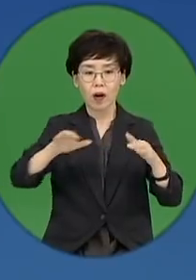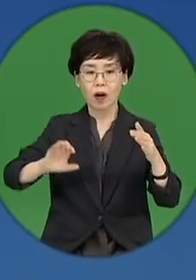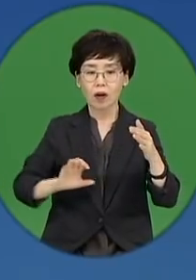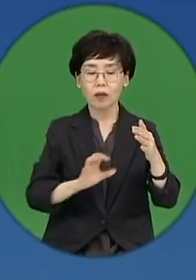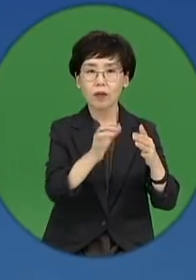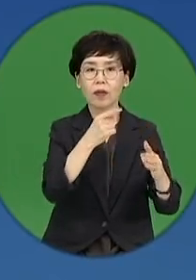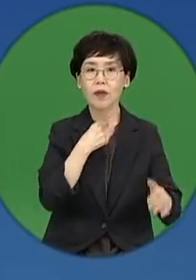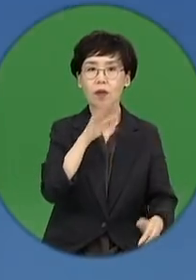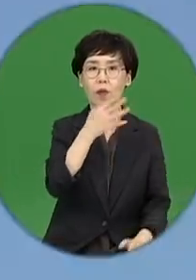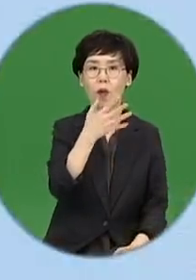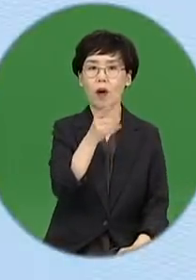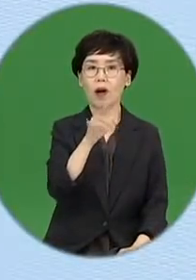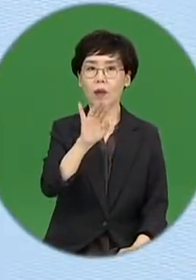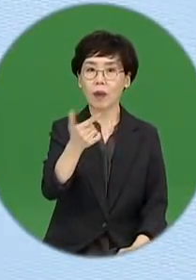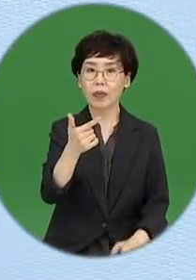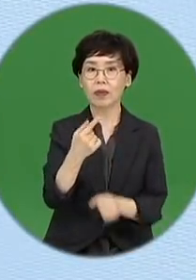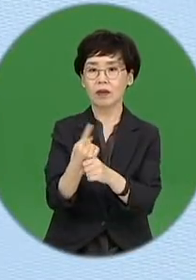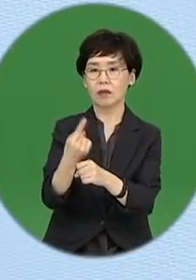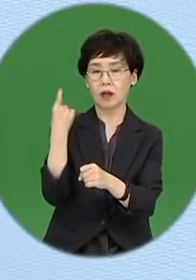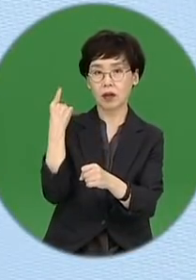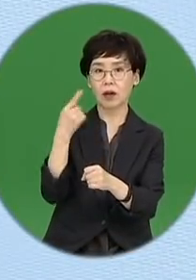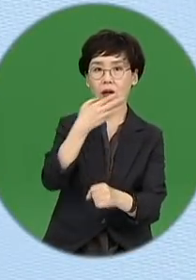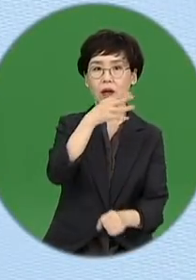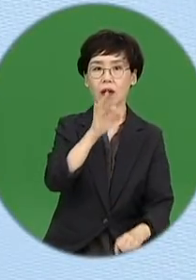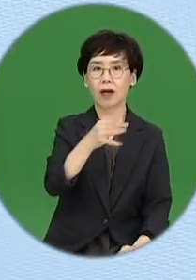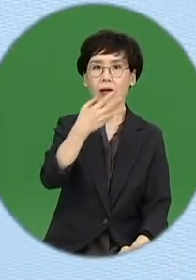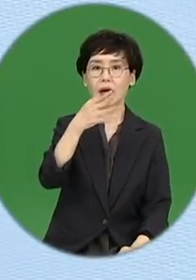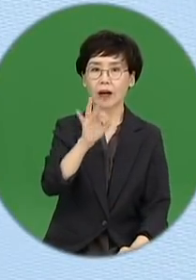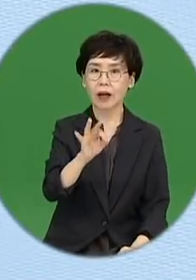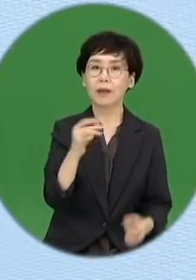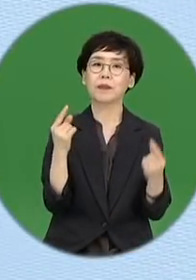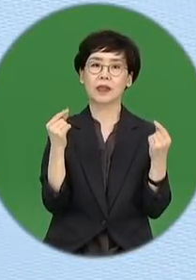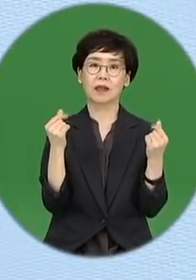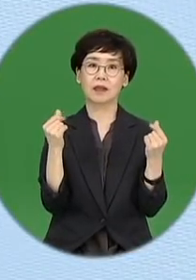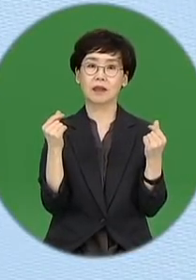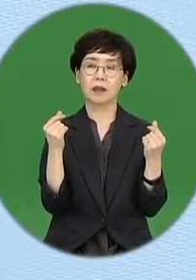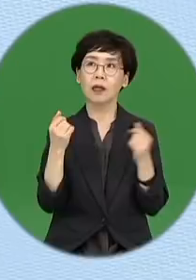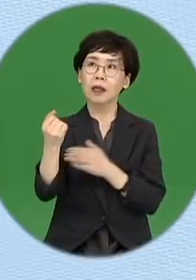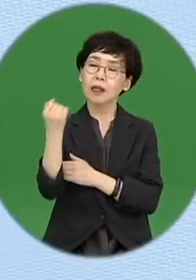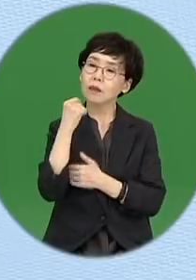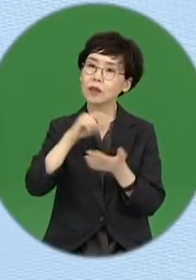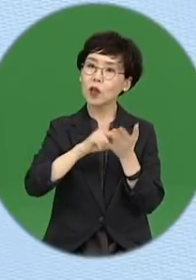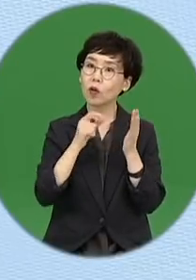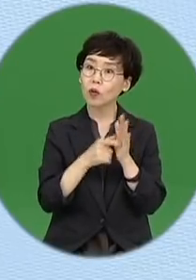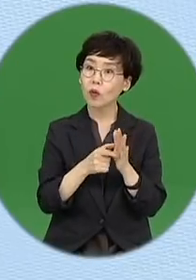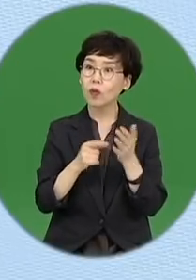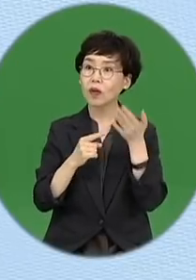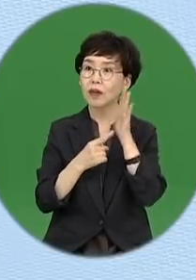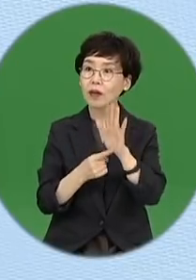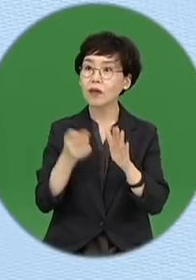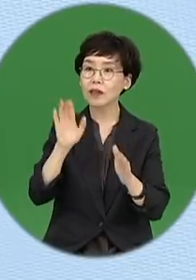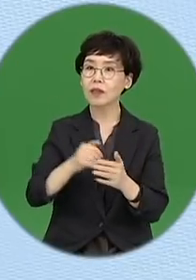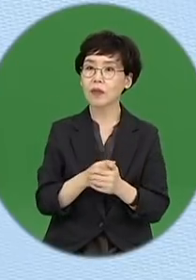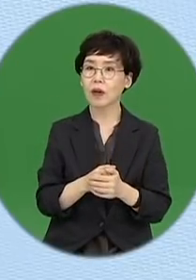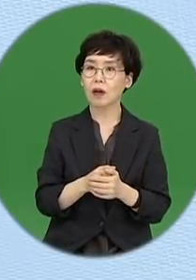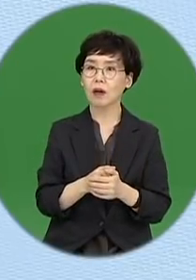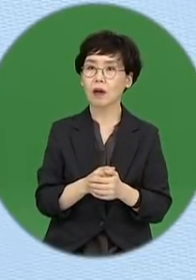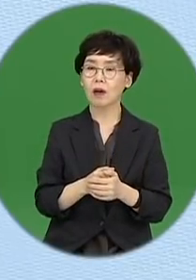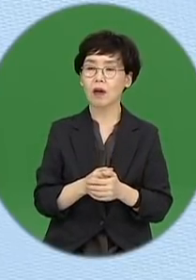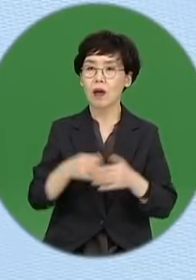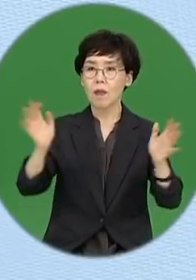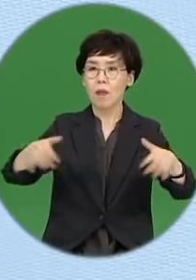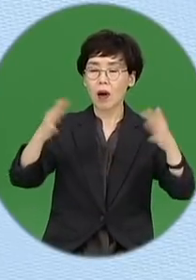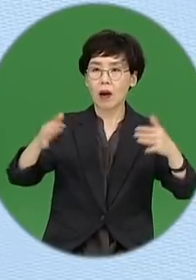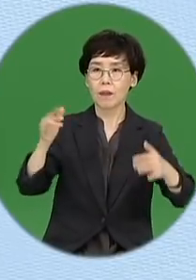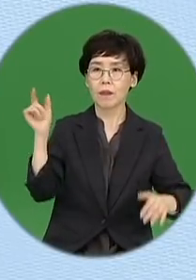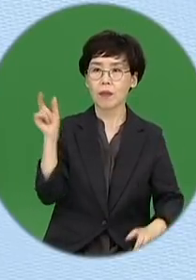볼라벤 그리고 작년에 우리나라에 영향을 줬던 링링과 닮았고요. 세기는 이제 지금 여기도 나오고 있지만 순간 풍속이 이제